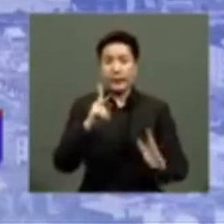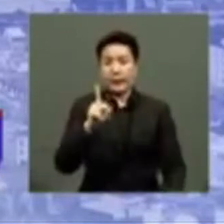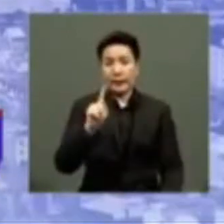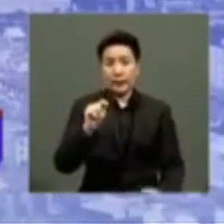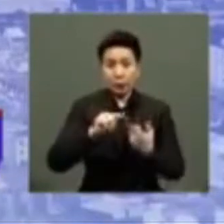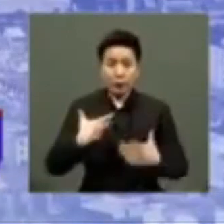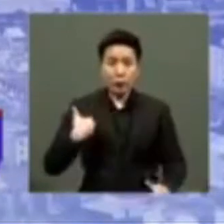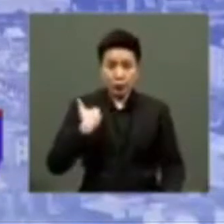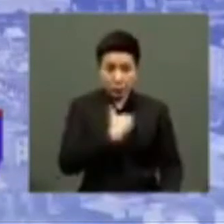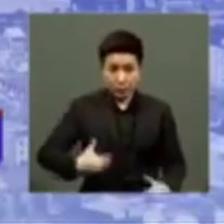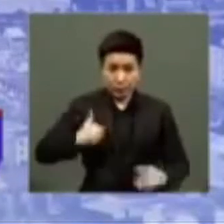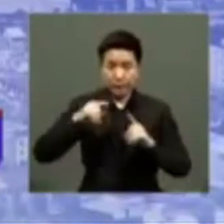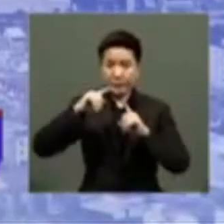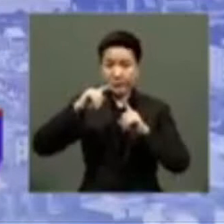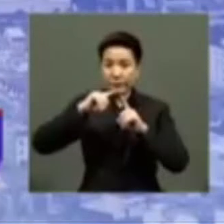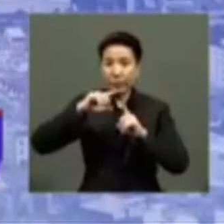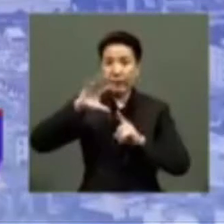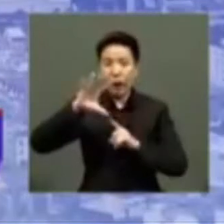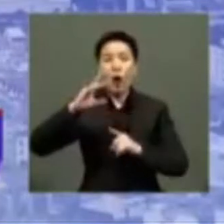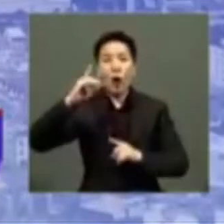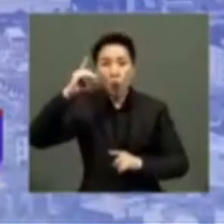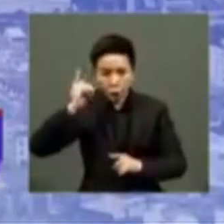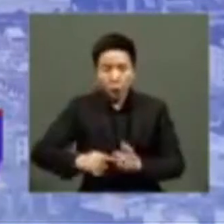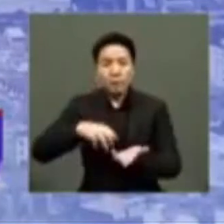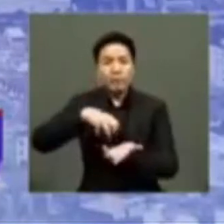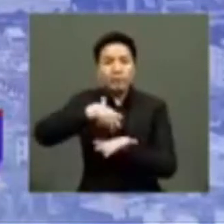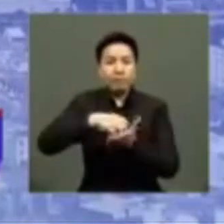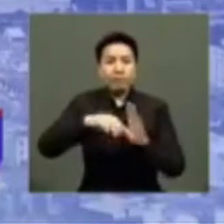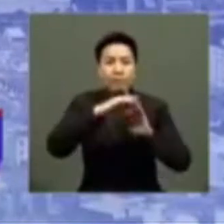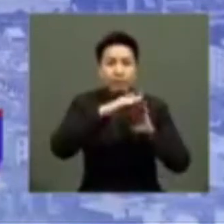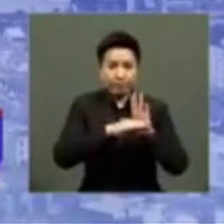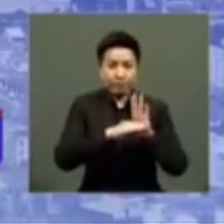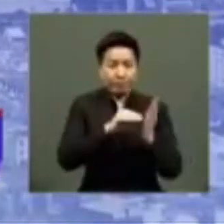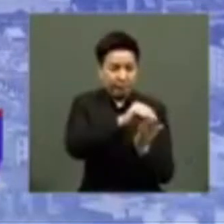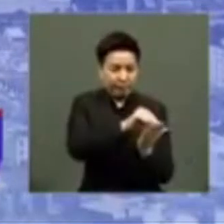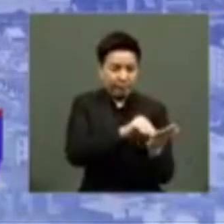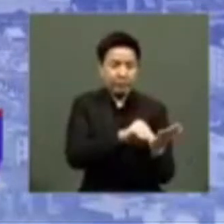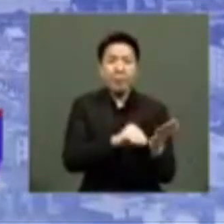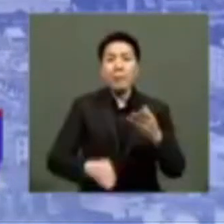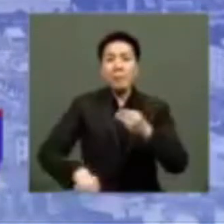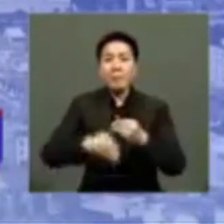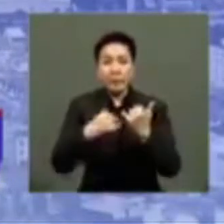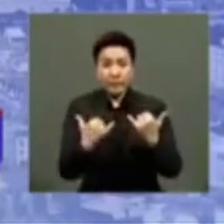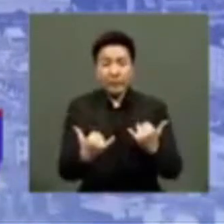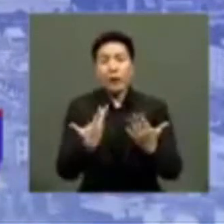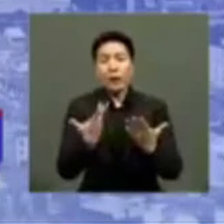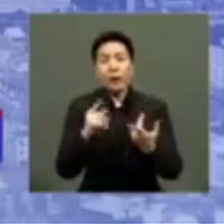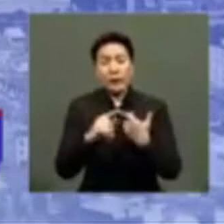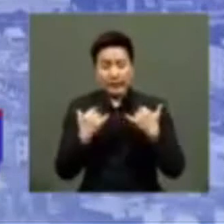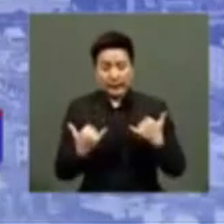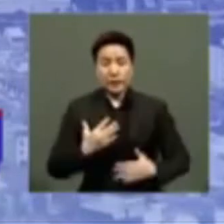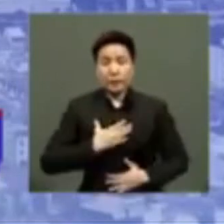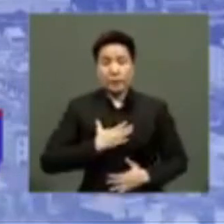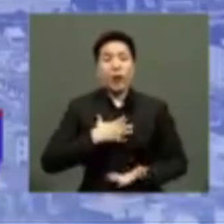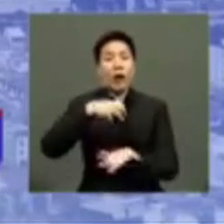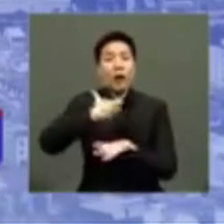โควิชนะเนี่ยในทางปฏิบัติทางการแพทย์และมีระบบในการเคลื่อนย้ายผู้ป่วยอยู่นะคะที่ได้รับการอบรมและก็มีชุดอุปกรณ์